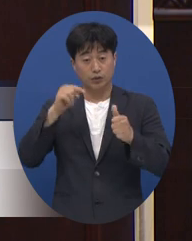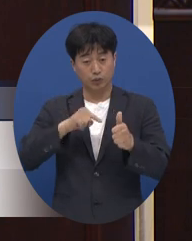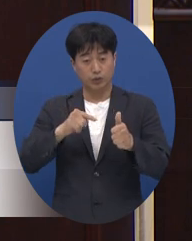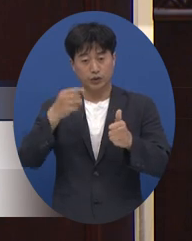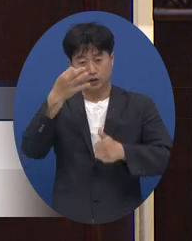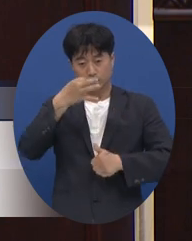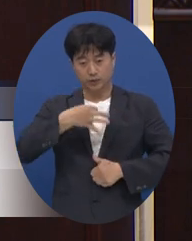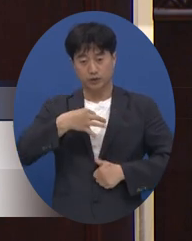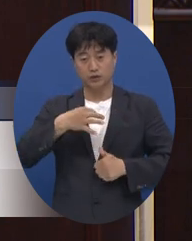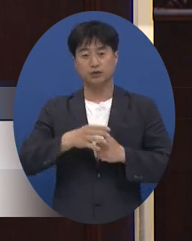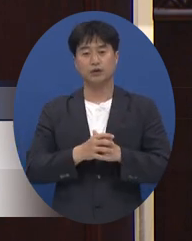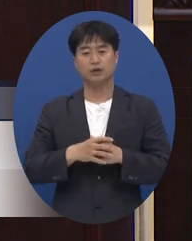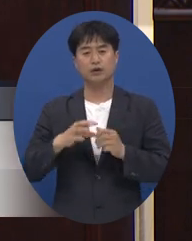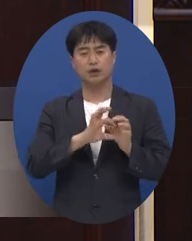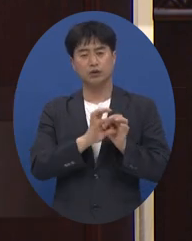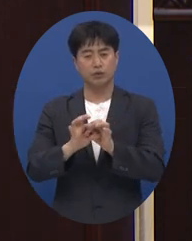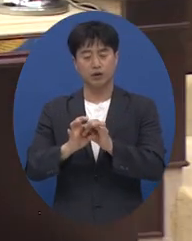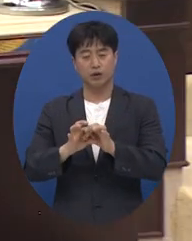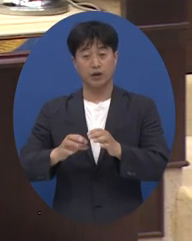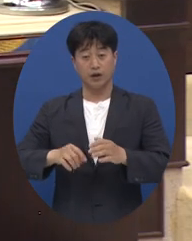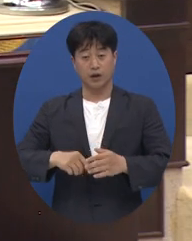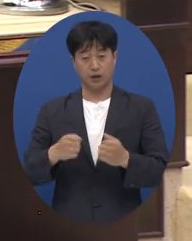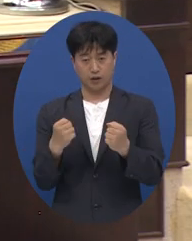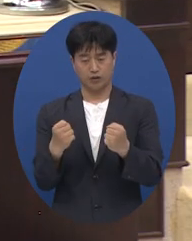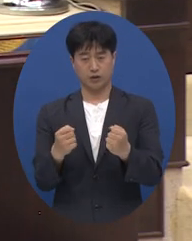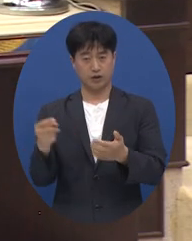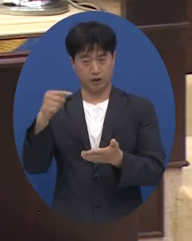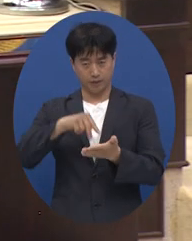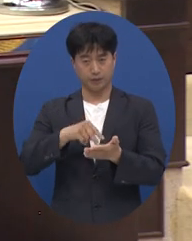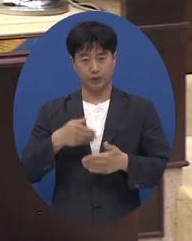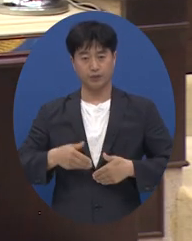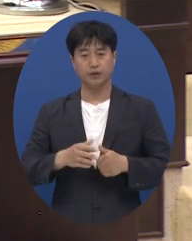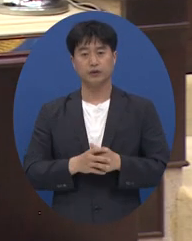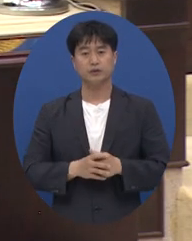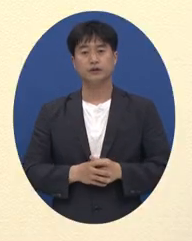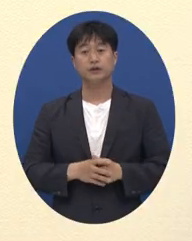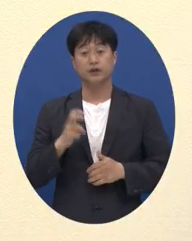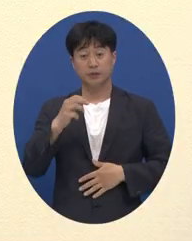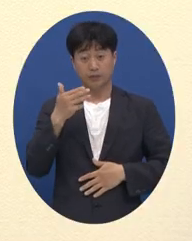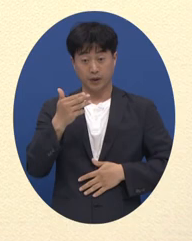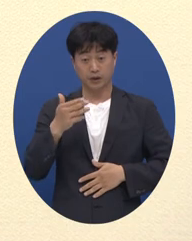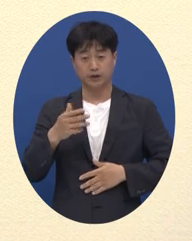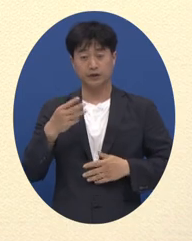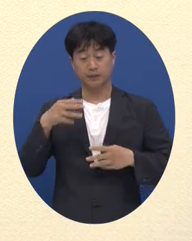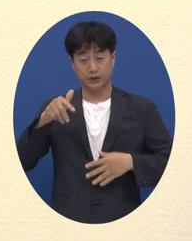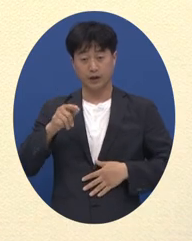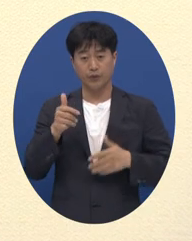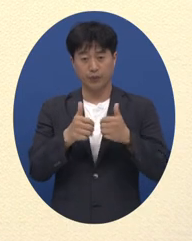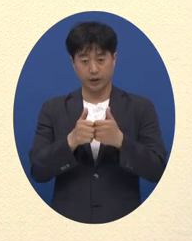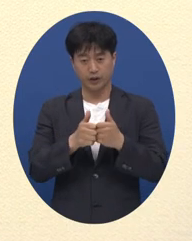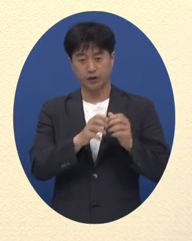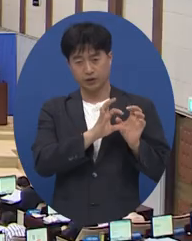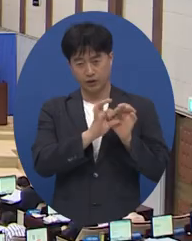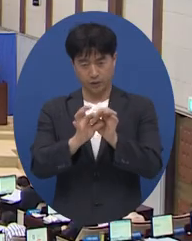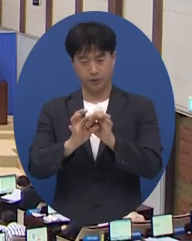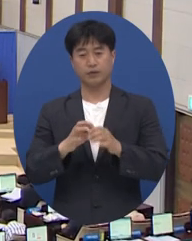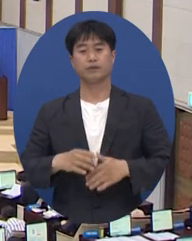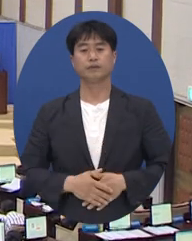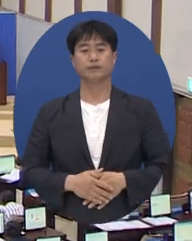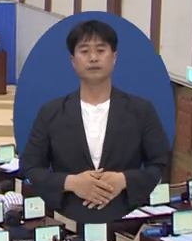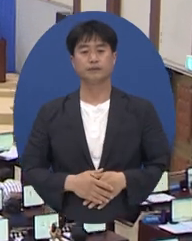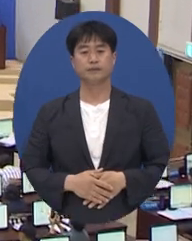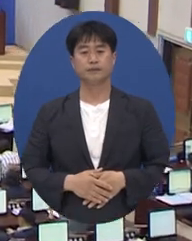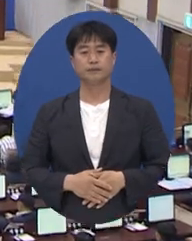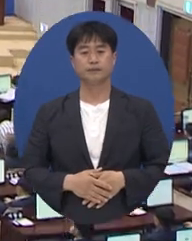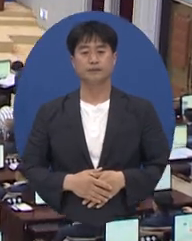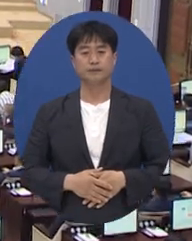되고 지속 가능한 에너지 자립이 이루어져 경도 잎에는 28일 3차 본회의를 열어 도중에 관직을 이어갑니다 경제